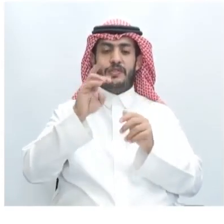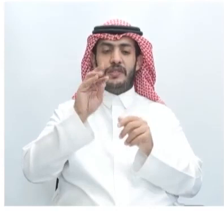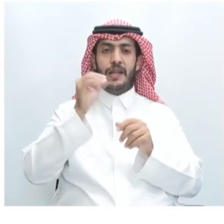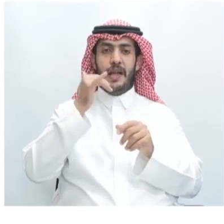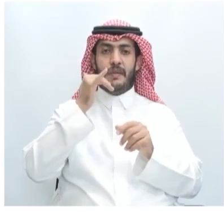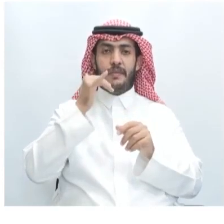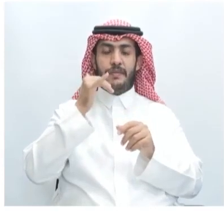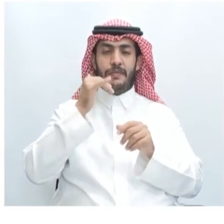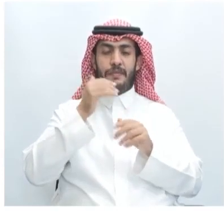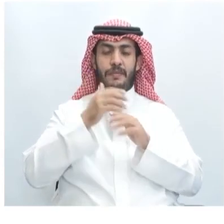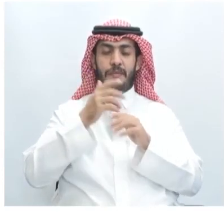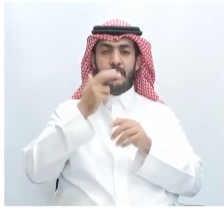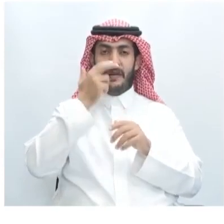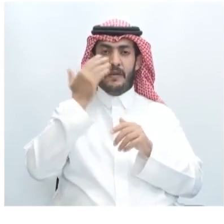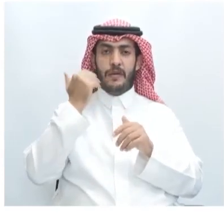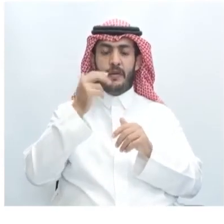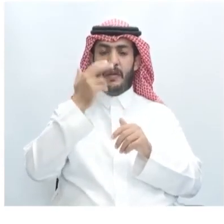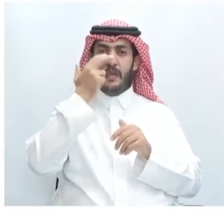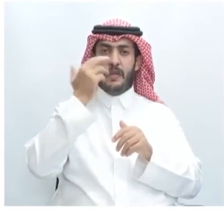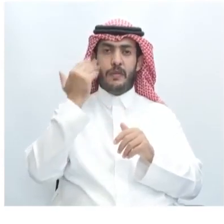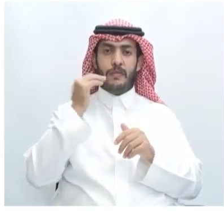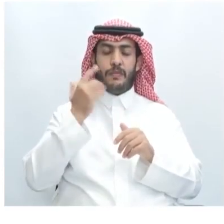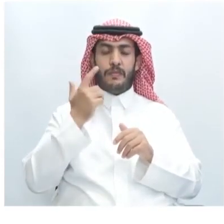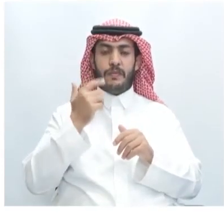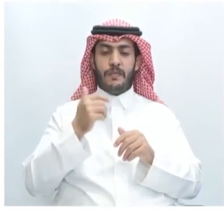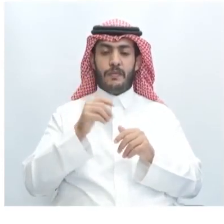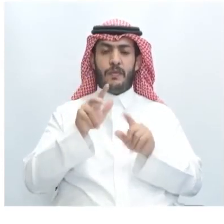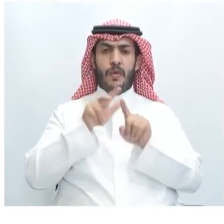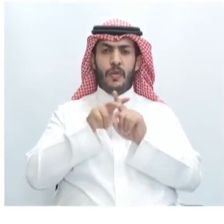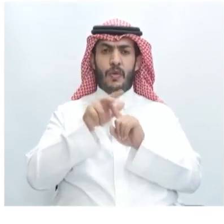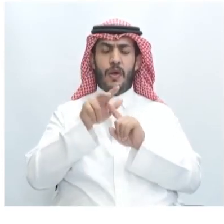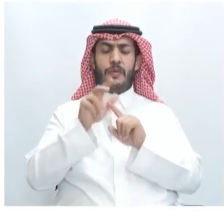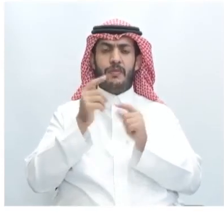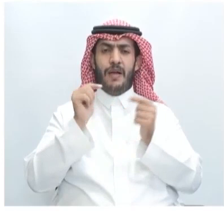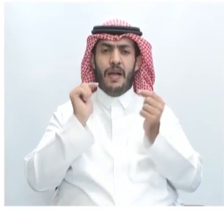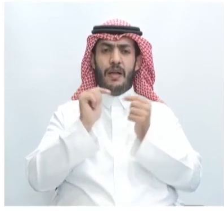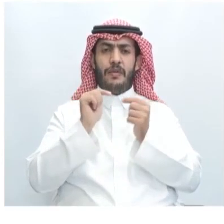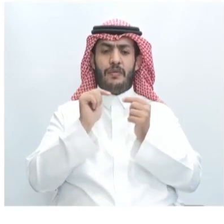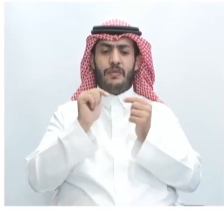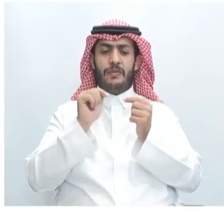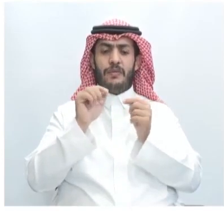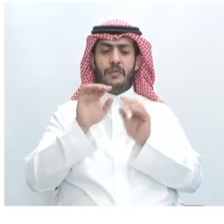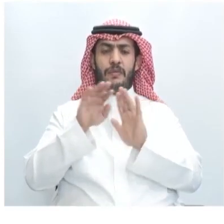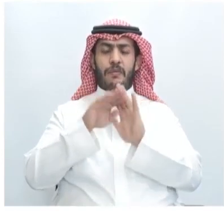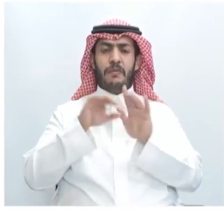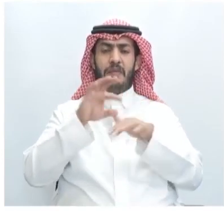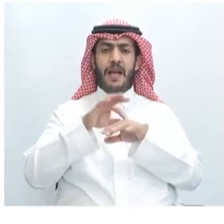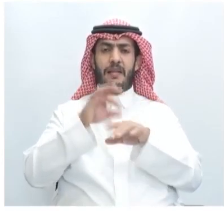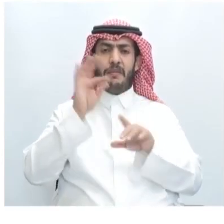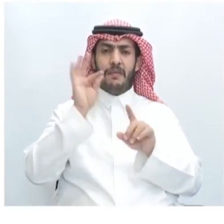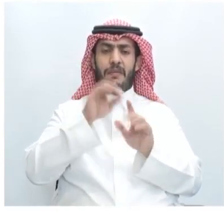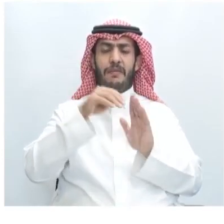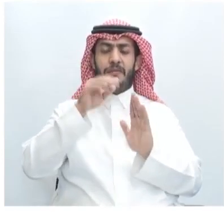كان السائد في تلك الفتره الظلم وكذلك العدوان وامتهان كرامه الانسان